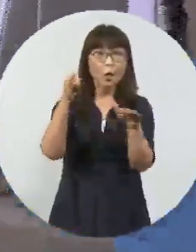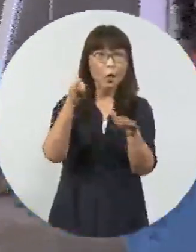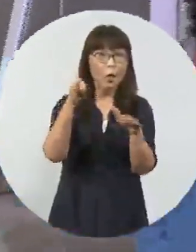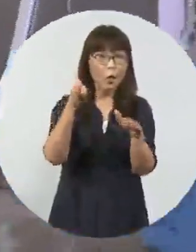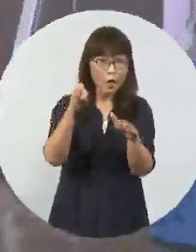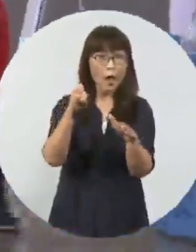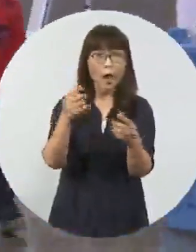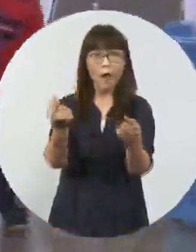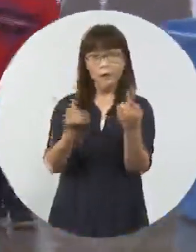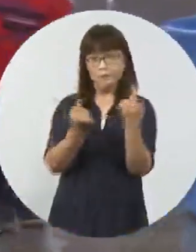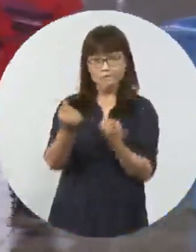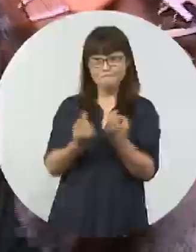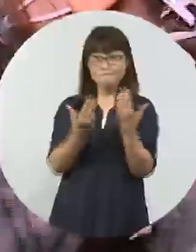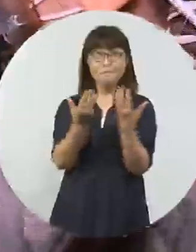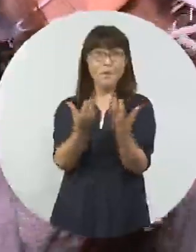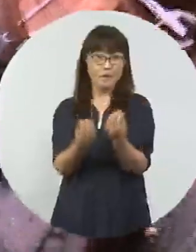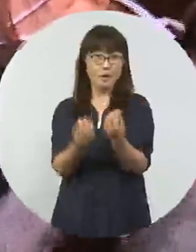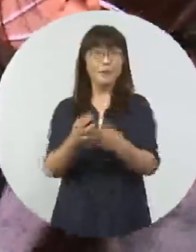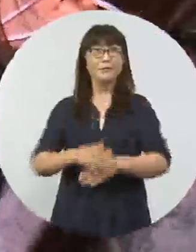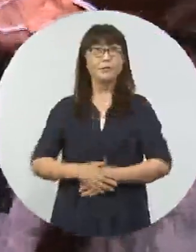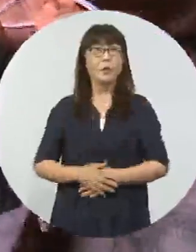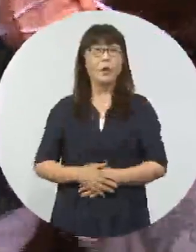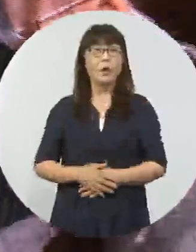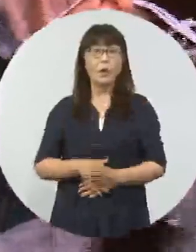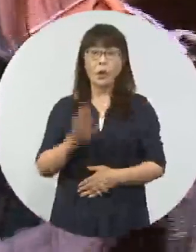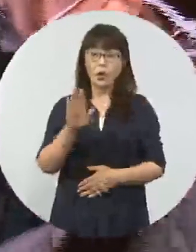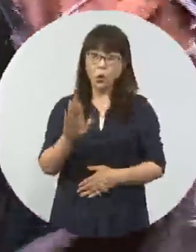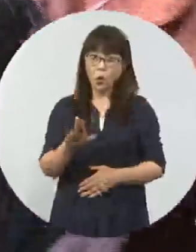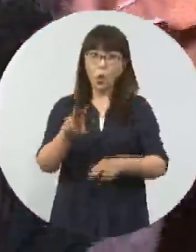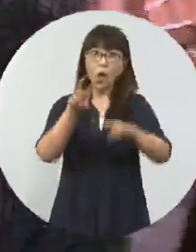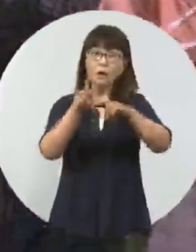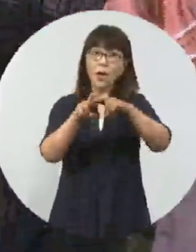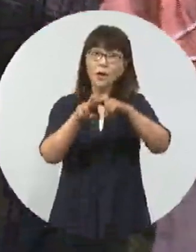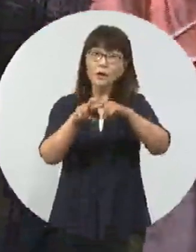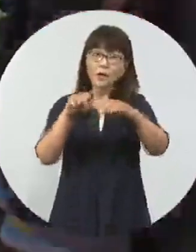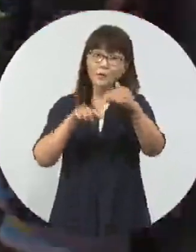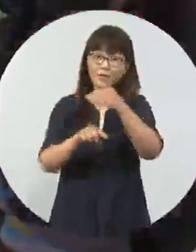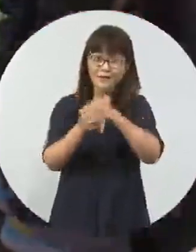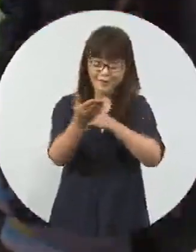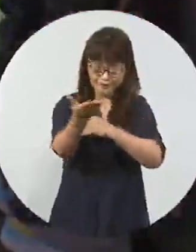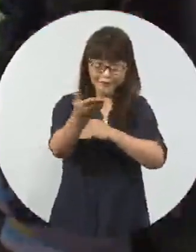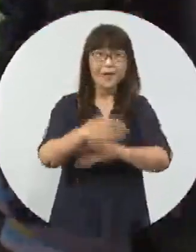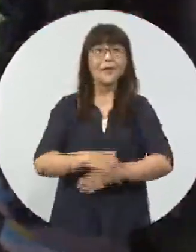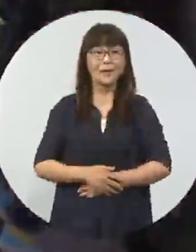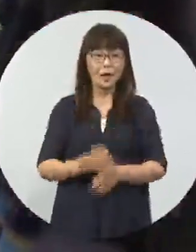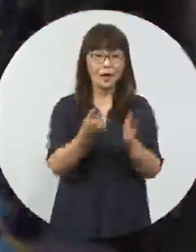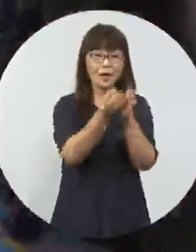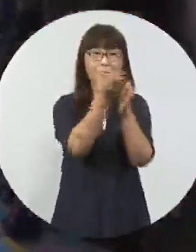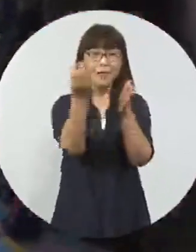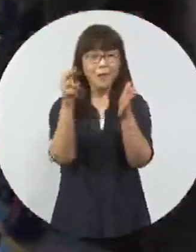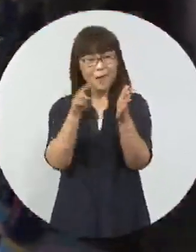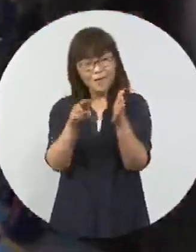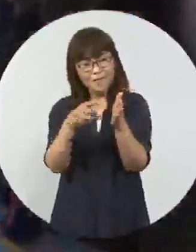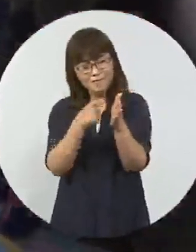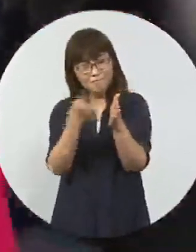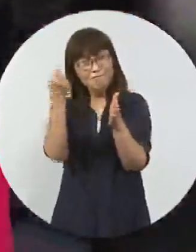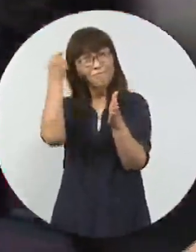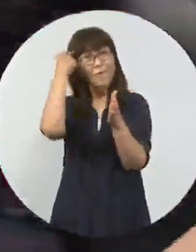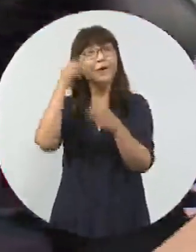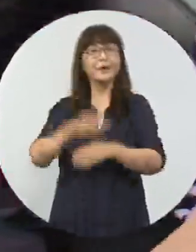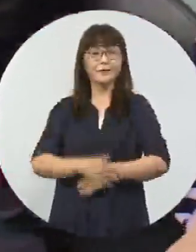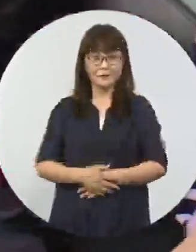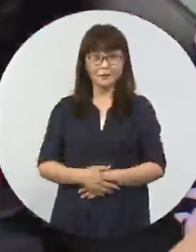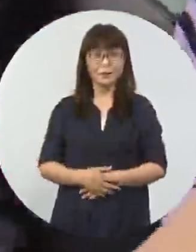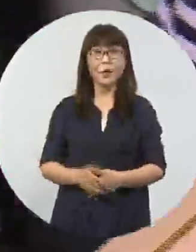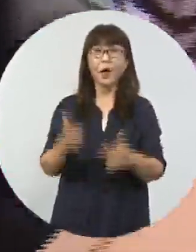。今回はどうしてこう参加しようって思ったんですか。 プラネタリウム見たかった。 あ、プラネタリウム、